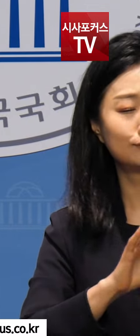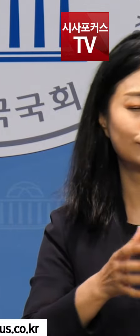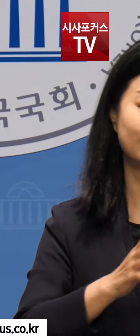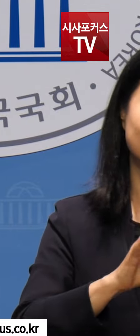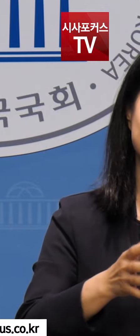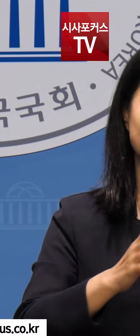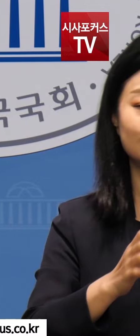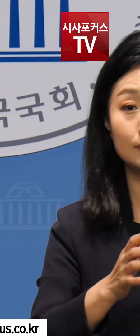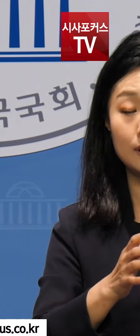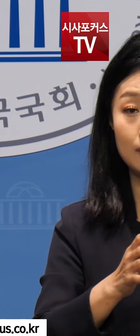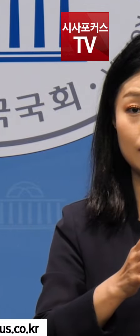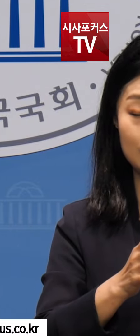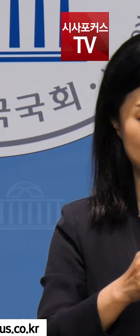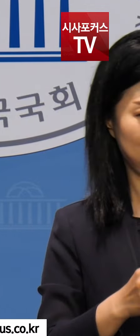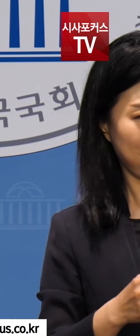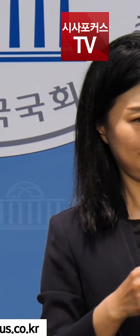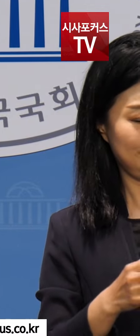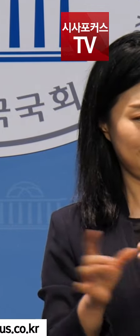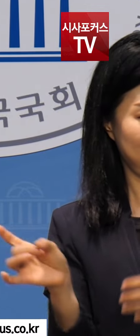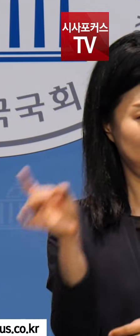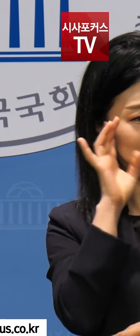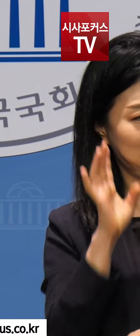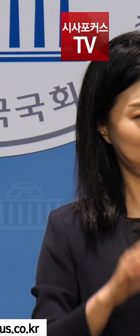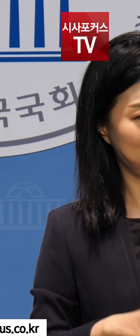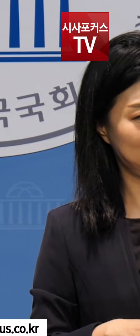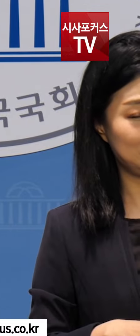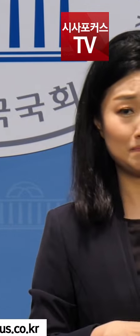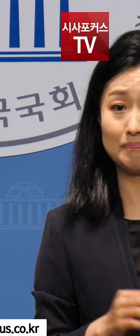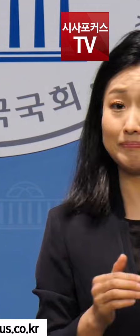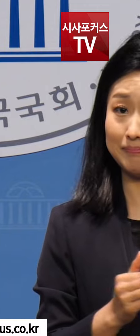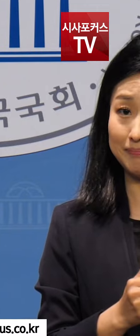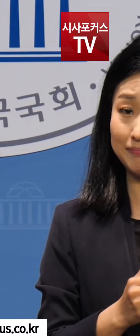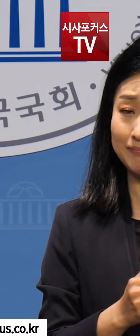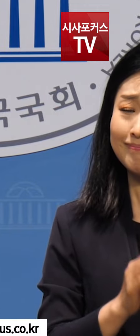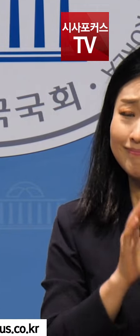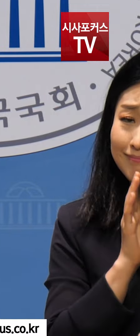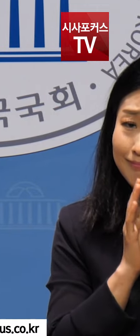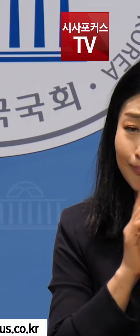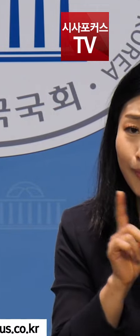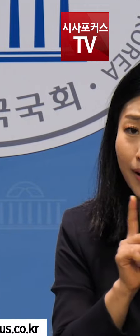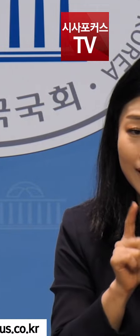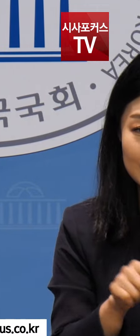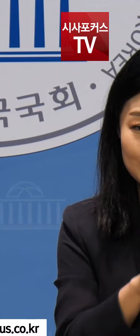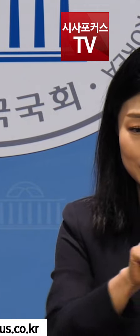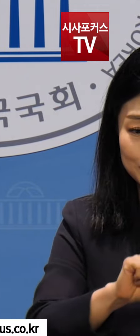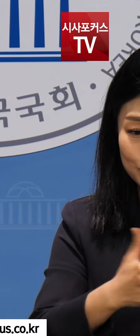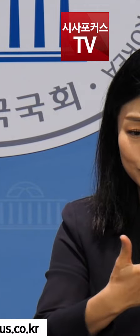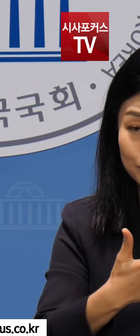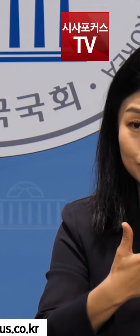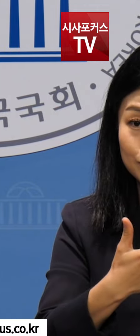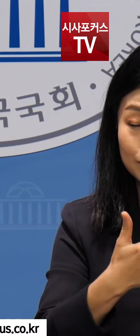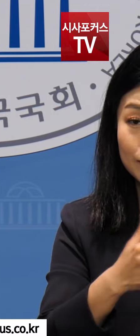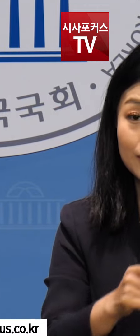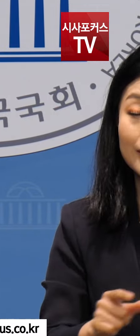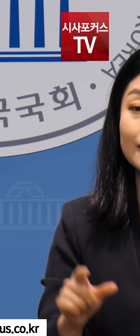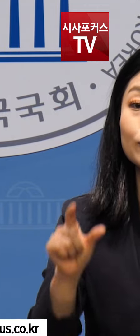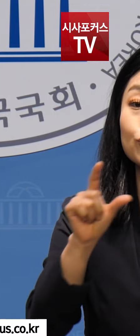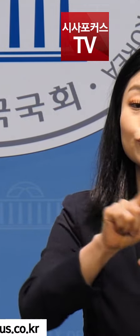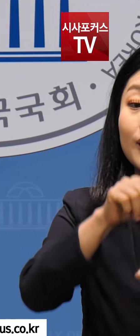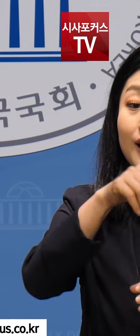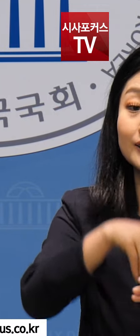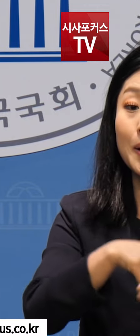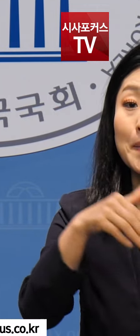수렴할 것이라는 어처구니 없는 발언을 하기도 했습니다. 사실상 10월 16일